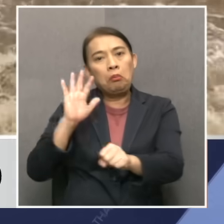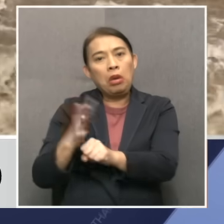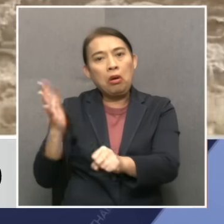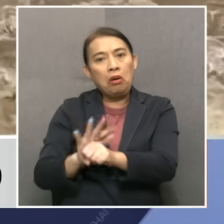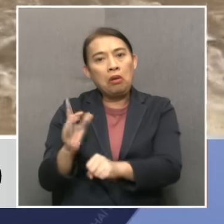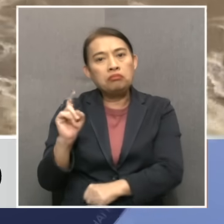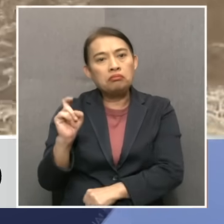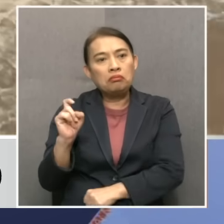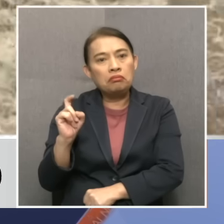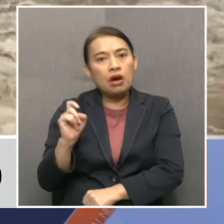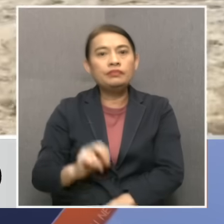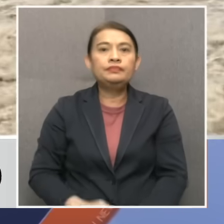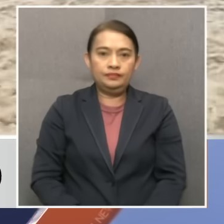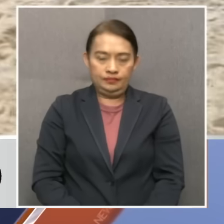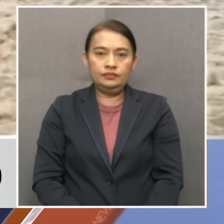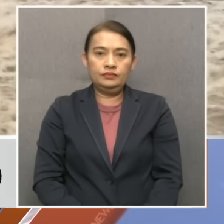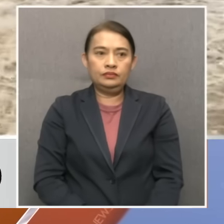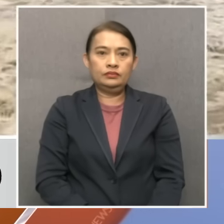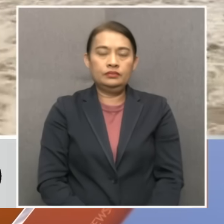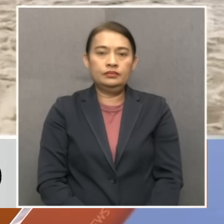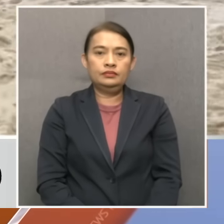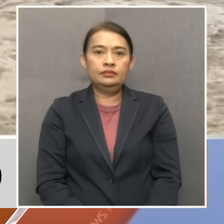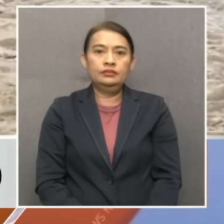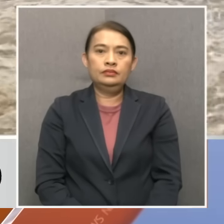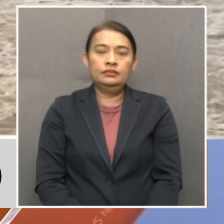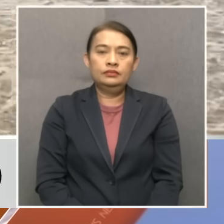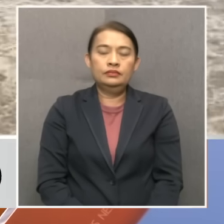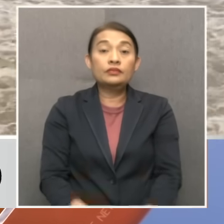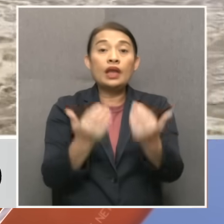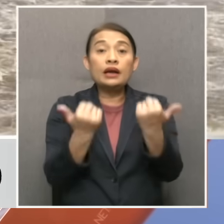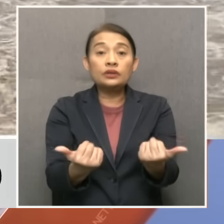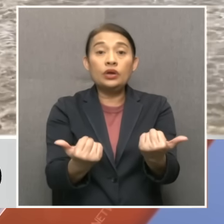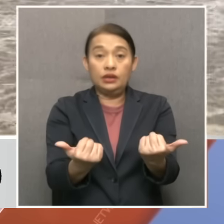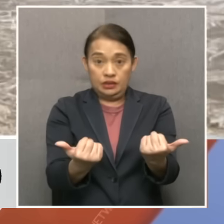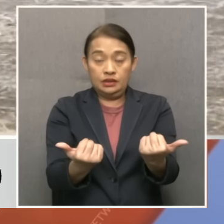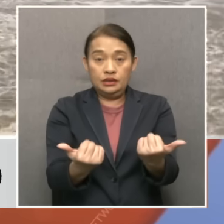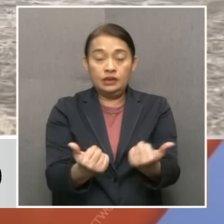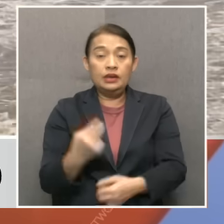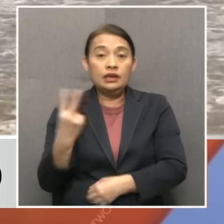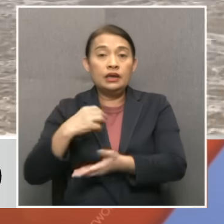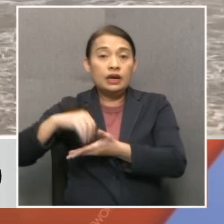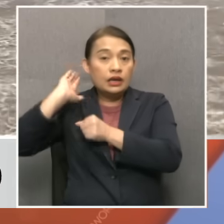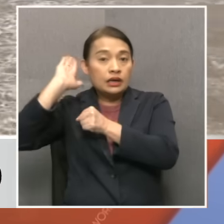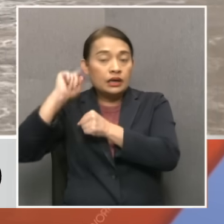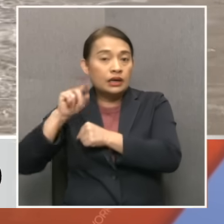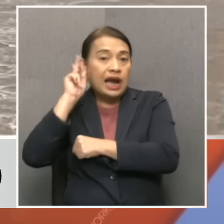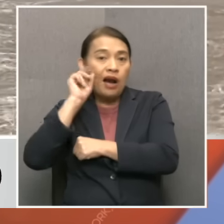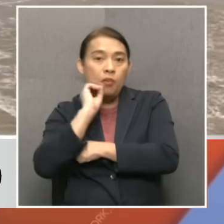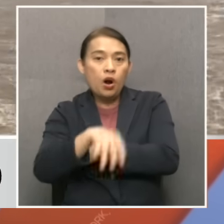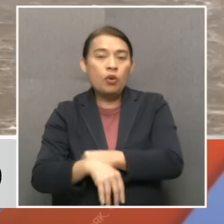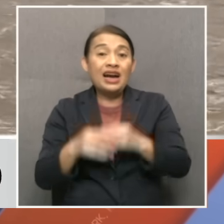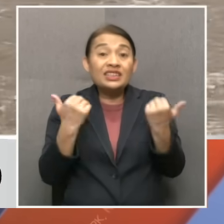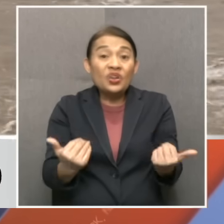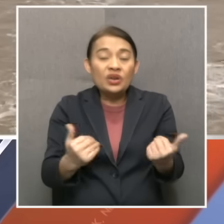พอแน่เพราะว่าขณะนี้เองมีการคาดการอย่างที่คุณวรุณวันคุณกัญจนาบอกว่าอุณหภูมิกันย